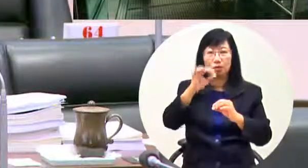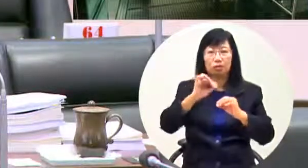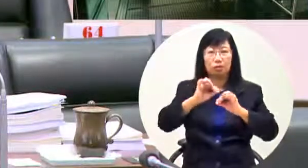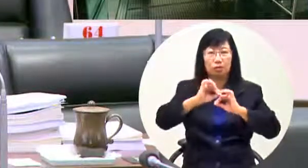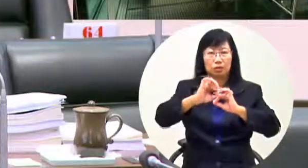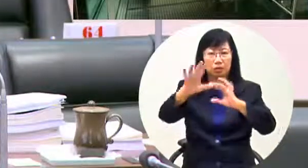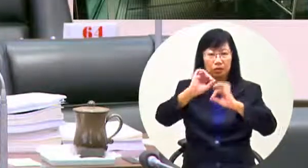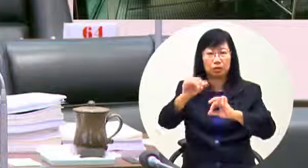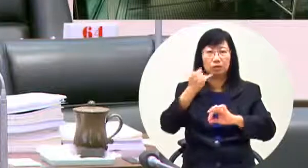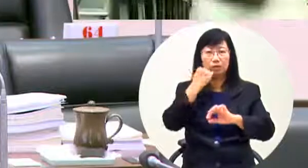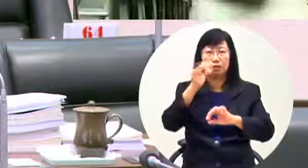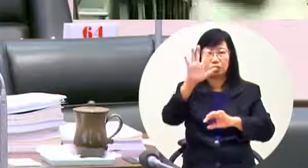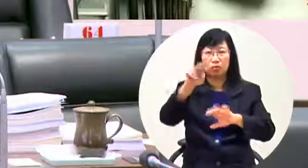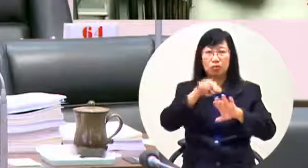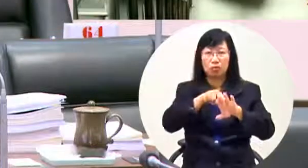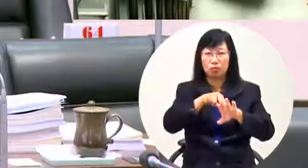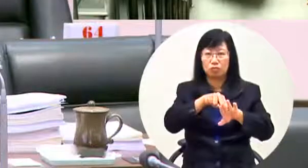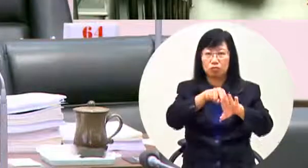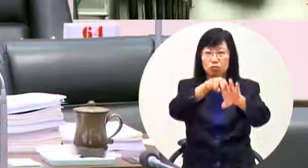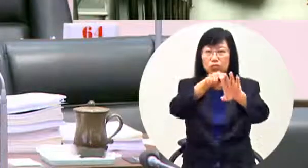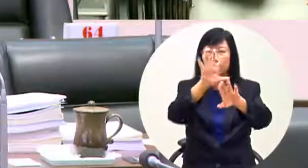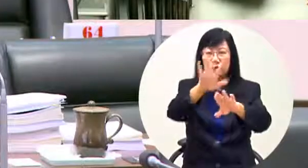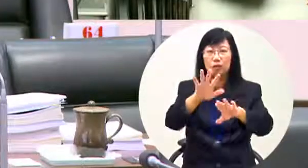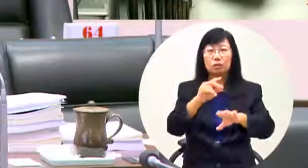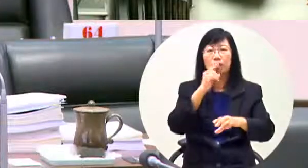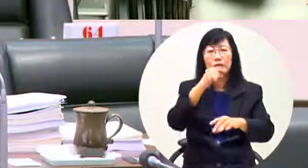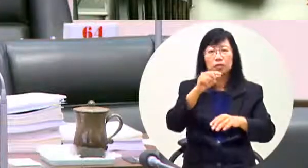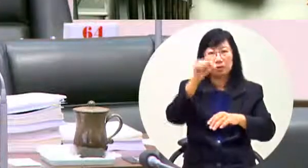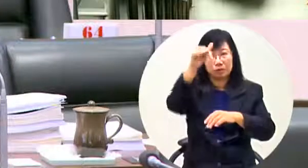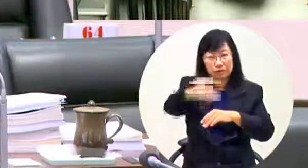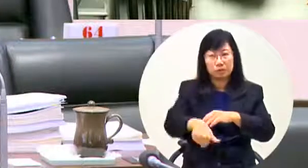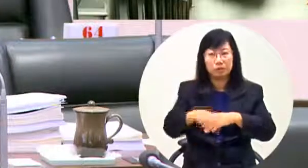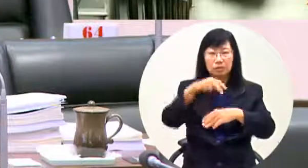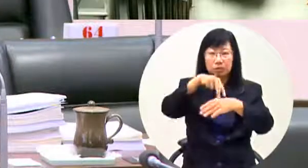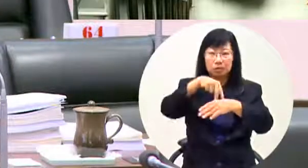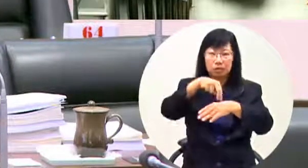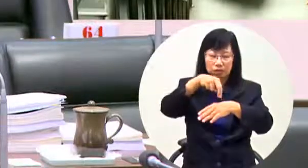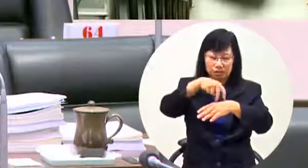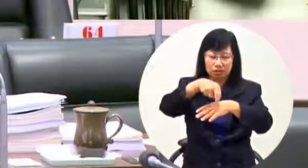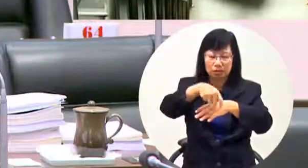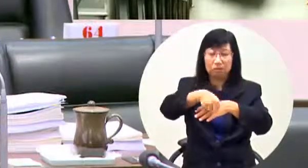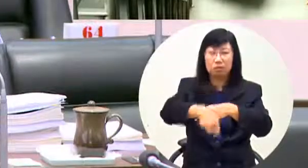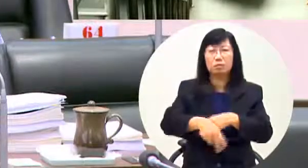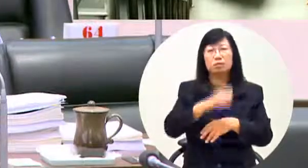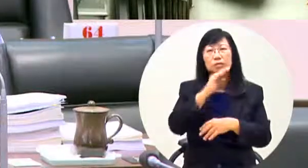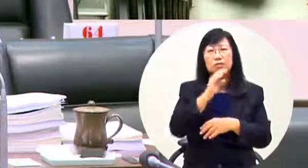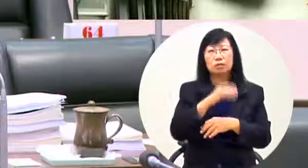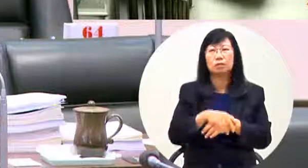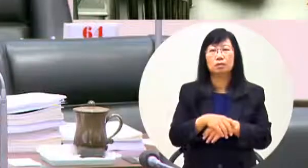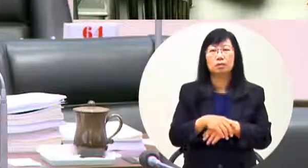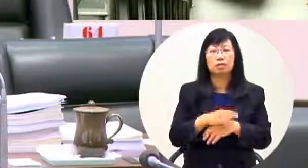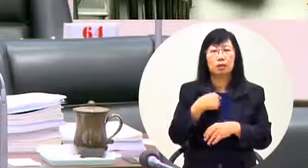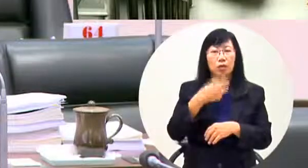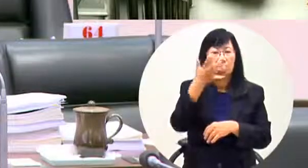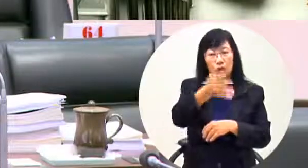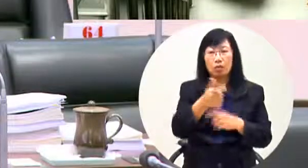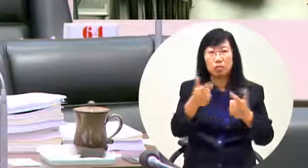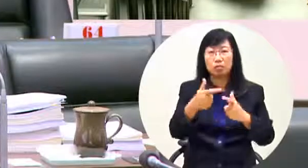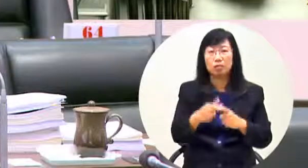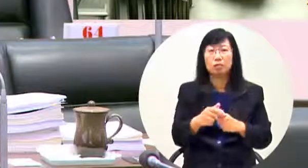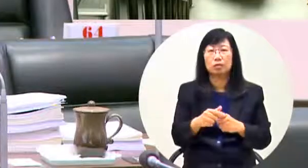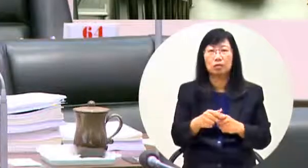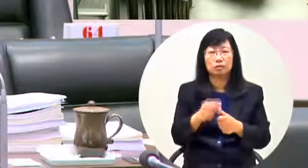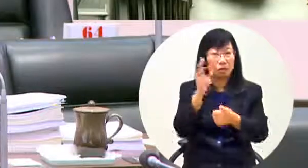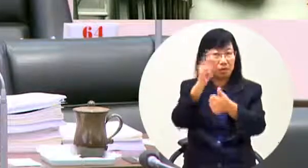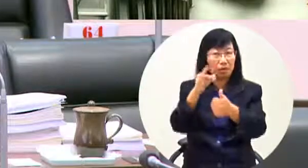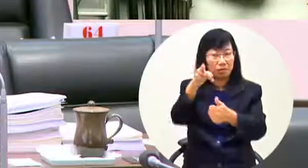梯。哦，你再看下一张，这个小姐，我们刚好去不是在演戏啊，不是请她配合演出。哦，这个